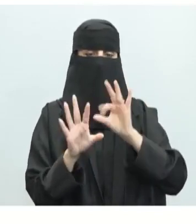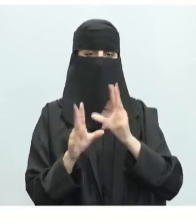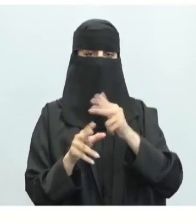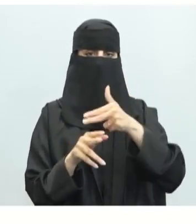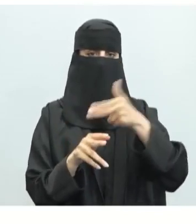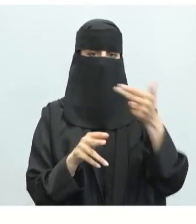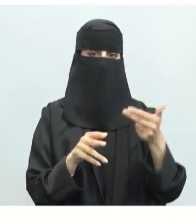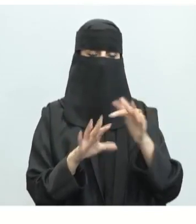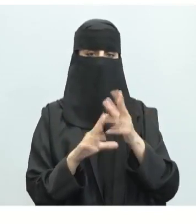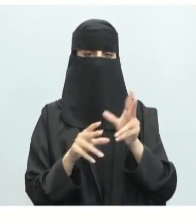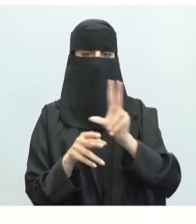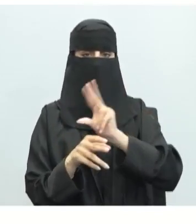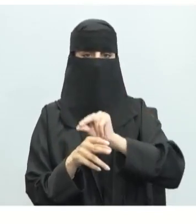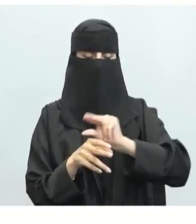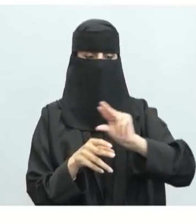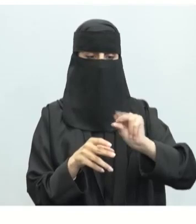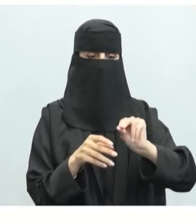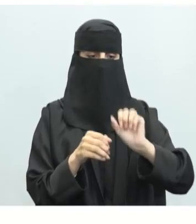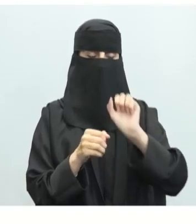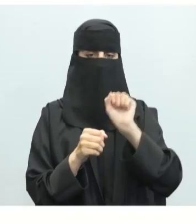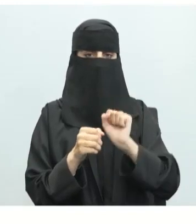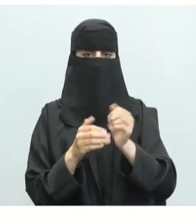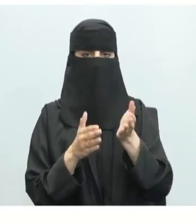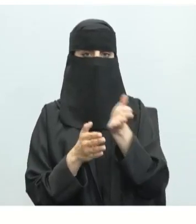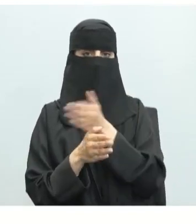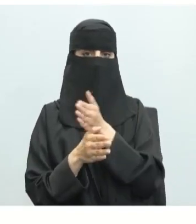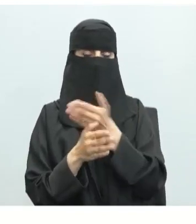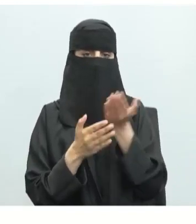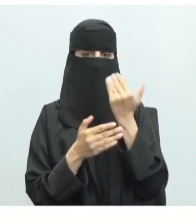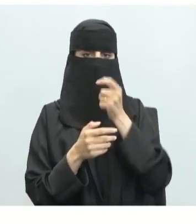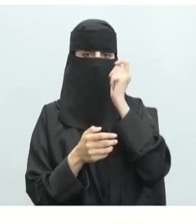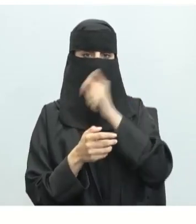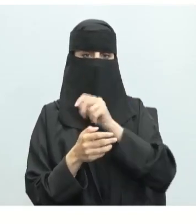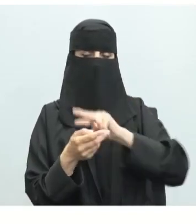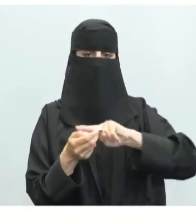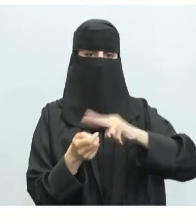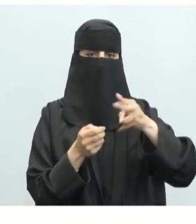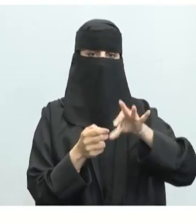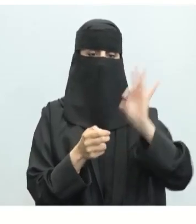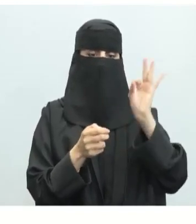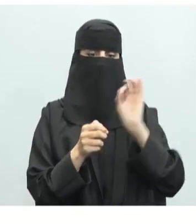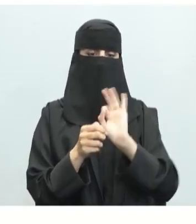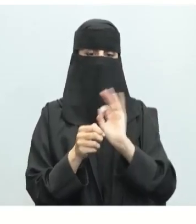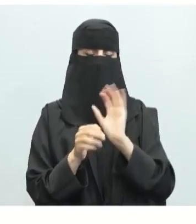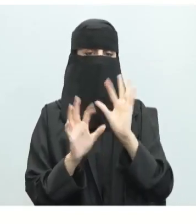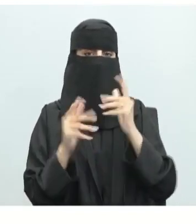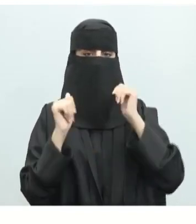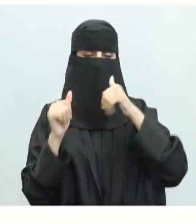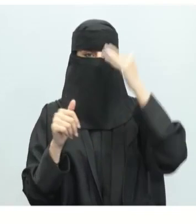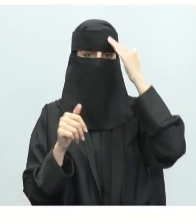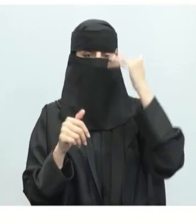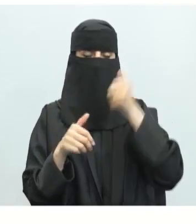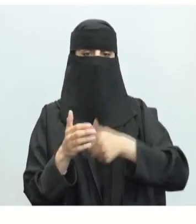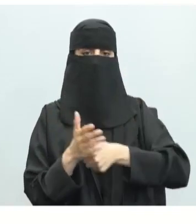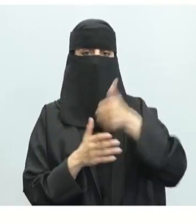سوى من حكم ما قبلها. فنقول تسلمت الطالبات الجوائز إلا الغائبات.